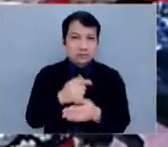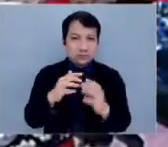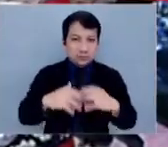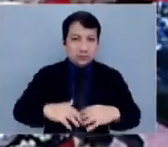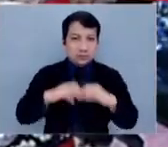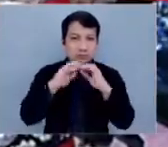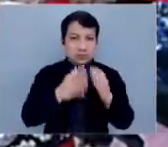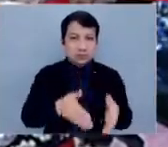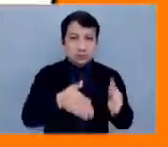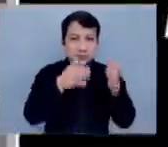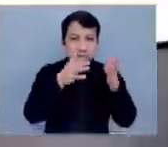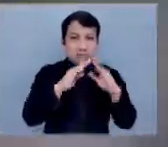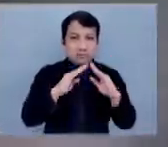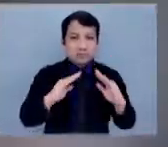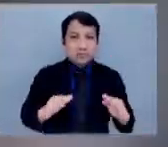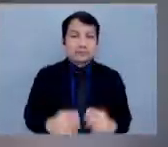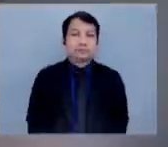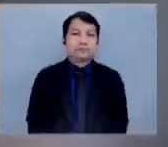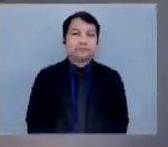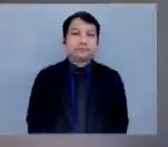matitirahan.